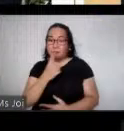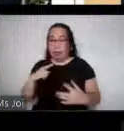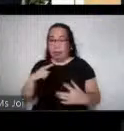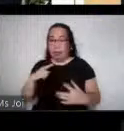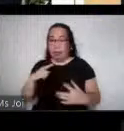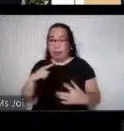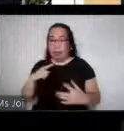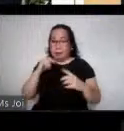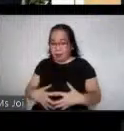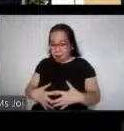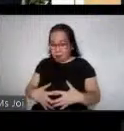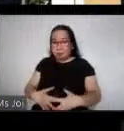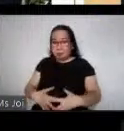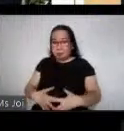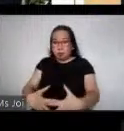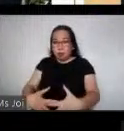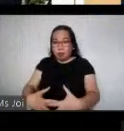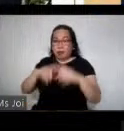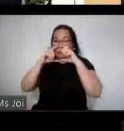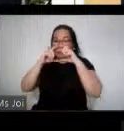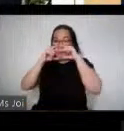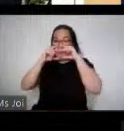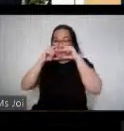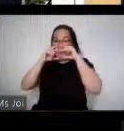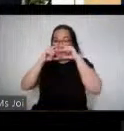medyo nakababa niyang face mask.